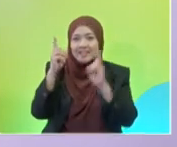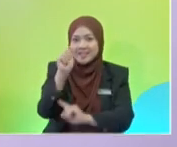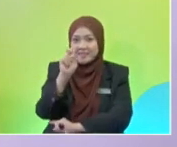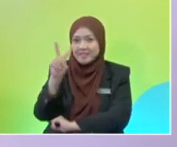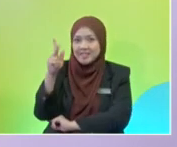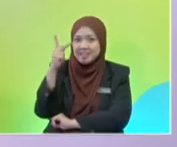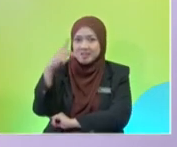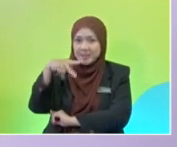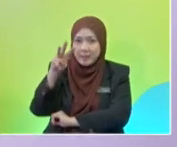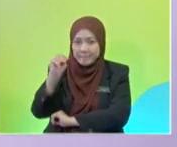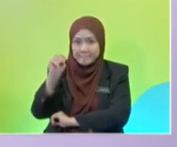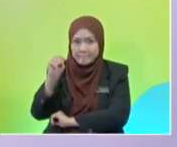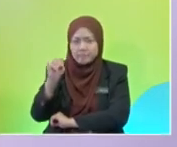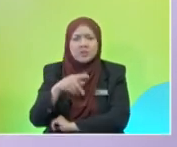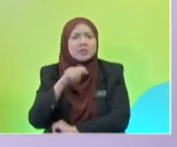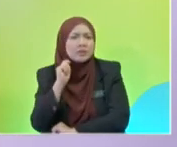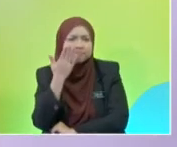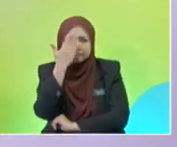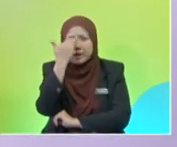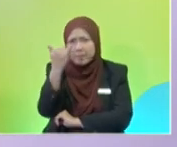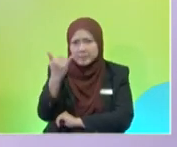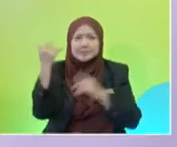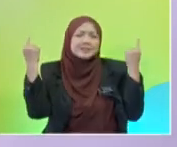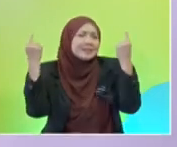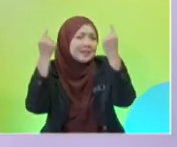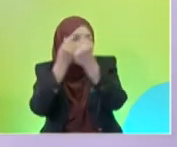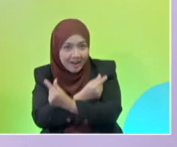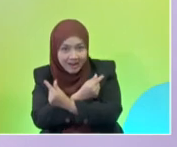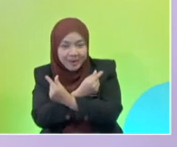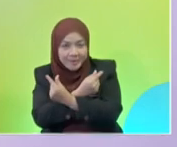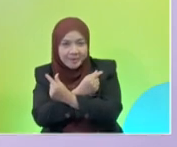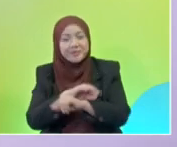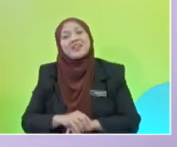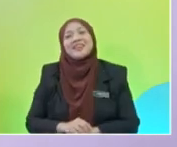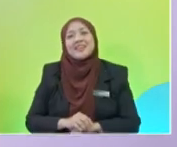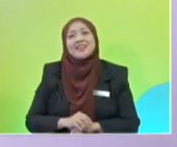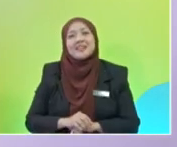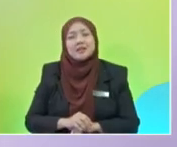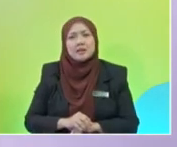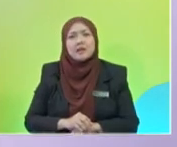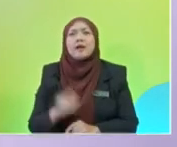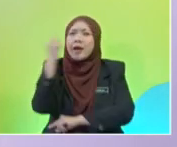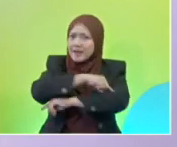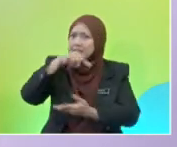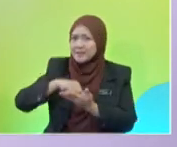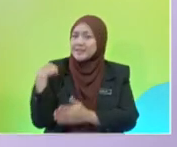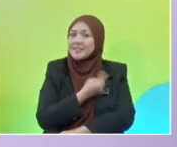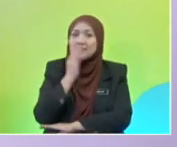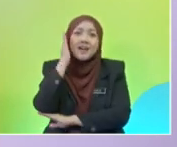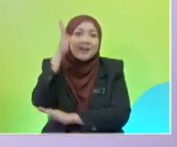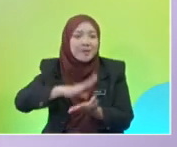mesti Kenapa gelap Yes studio kita Hah Sebenarnya hari ini mata pelajaran kita sangat menarik yaitu